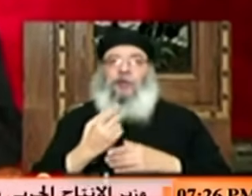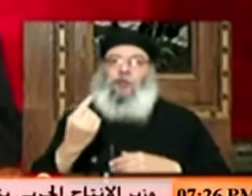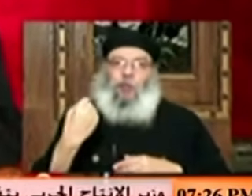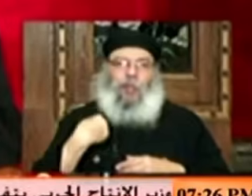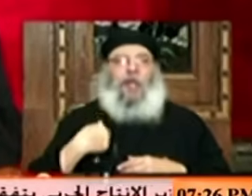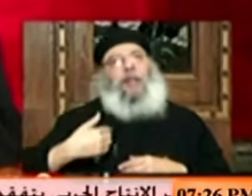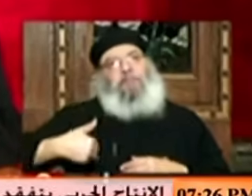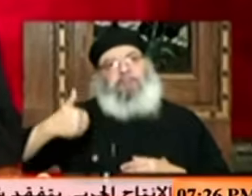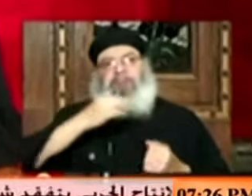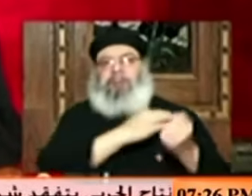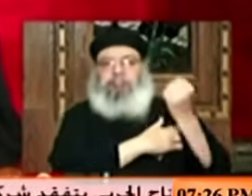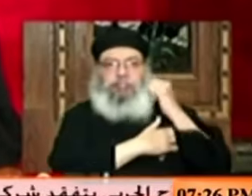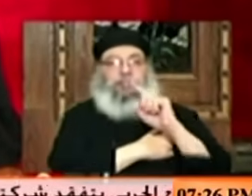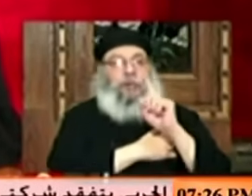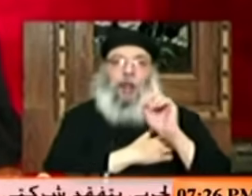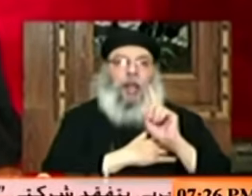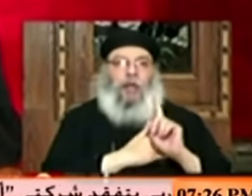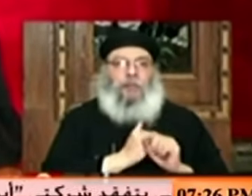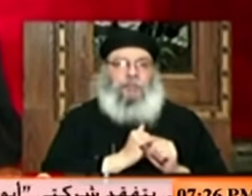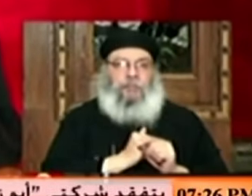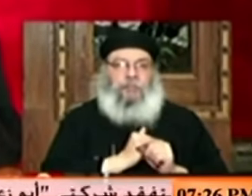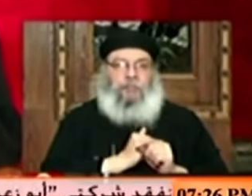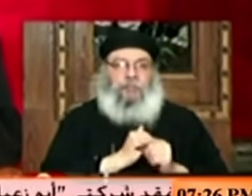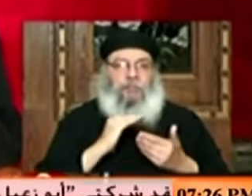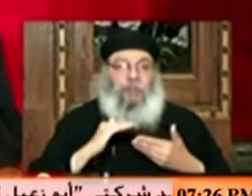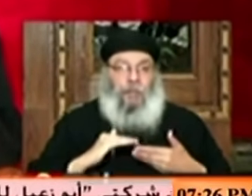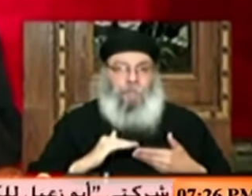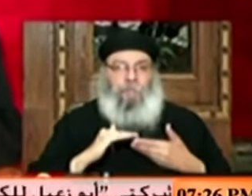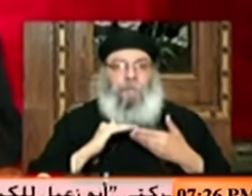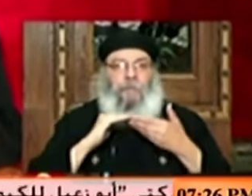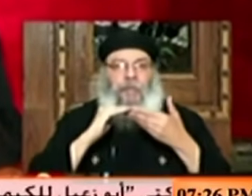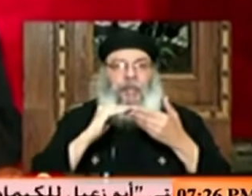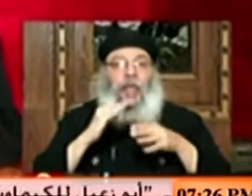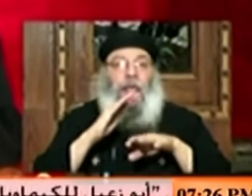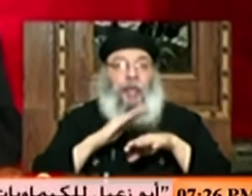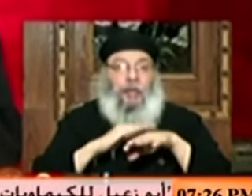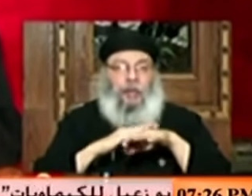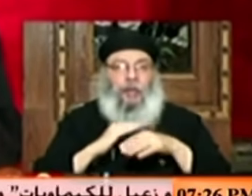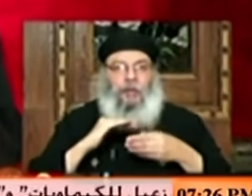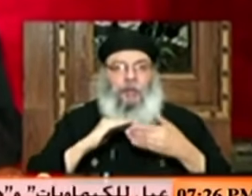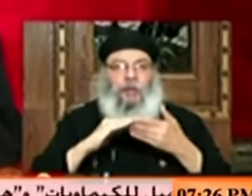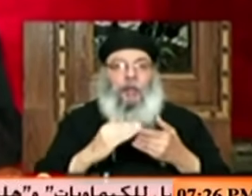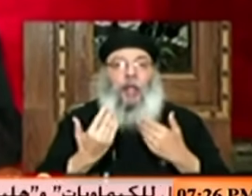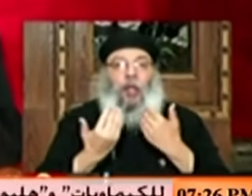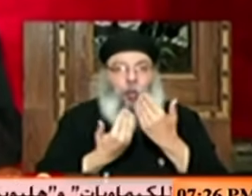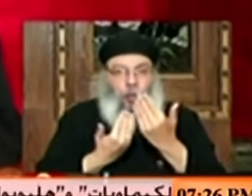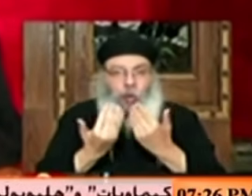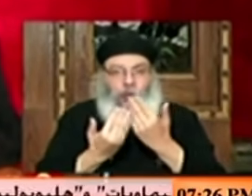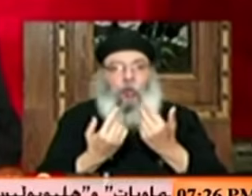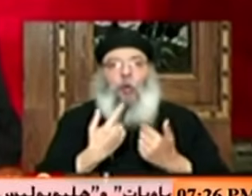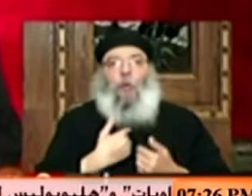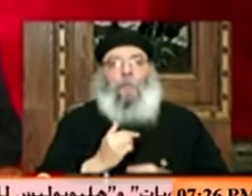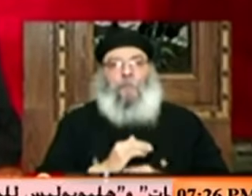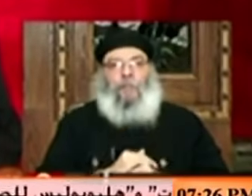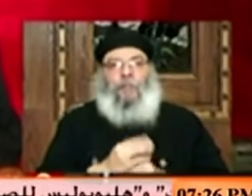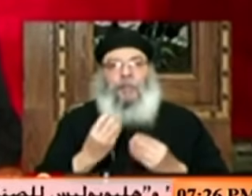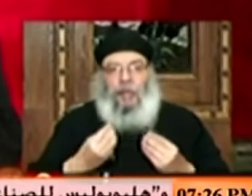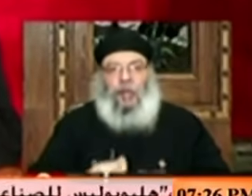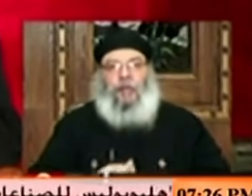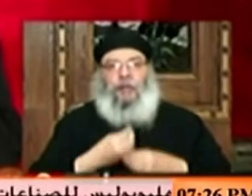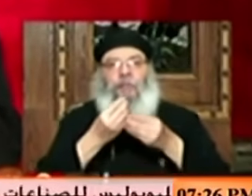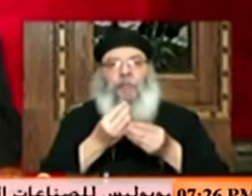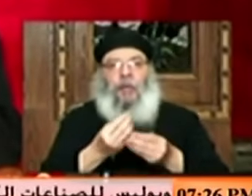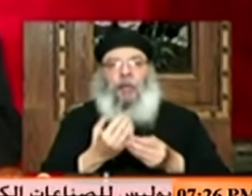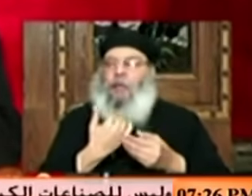انك بطل لا لا لا لا لا الخدمه كلغه حب تقدم